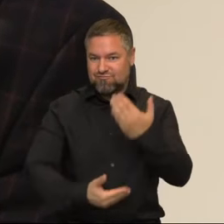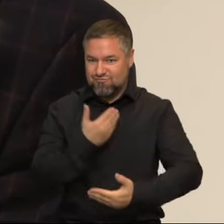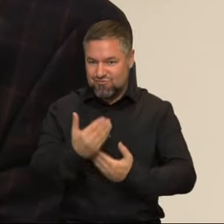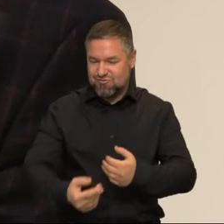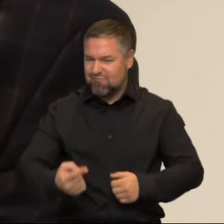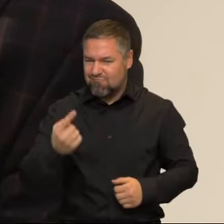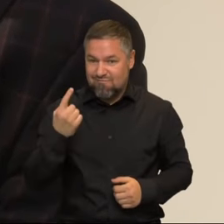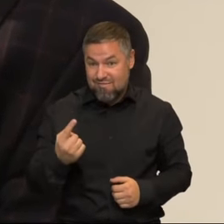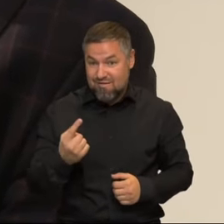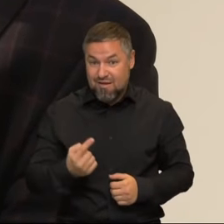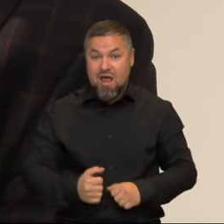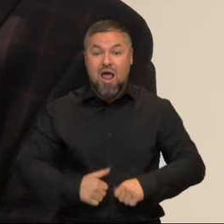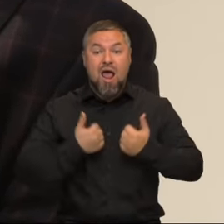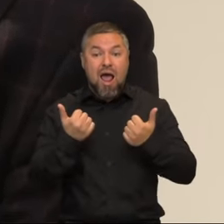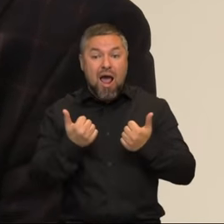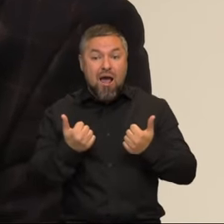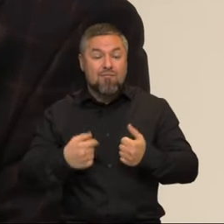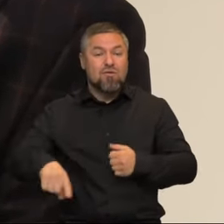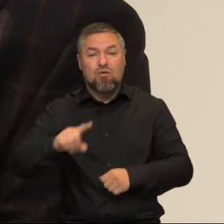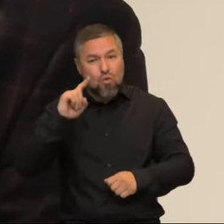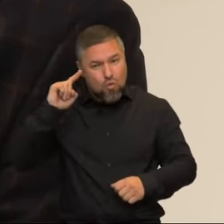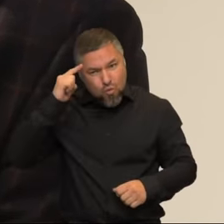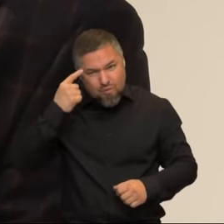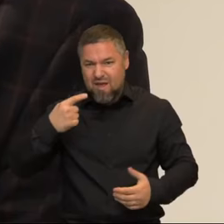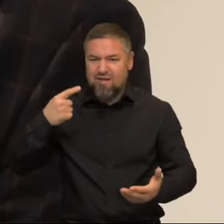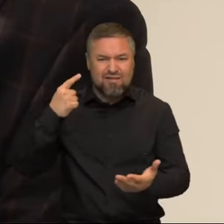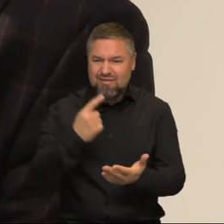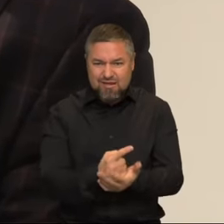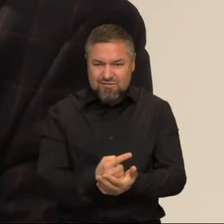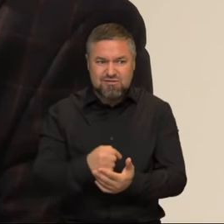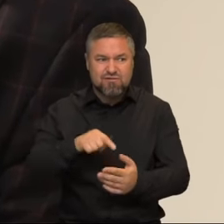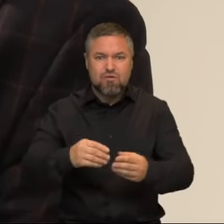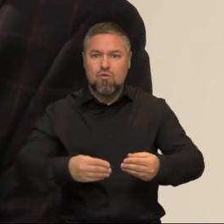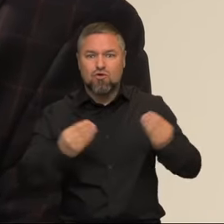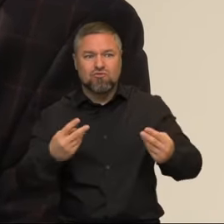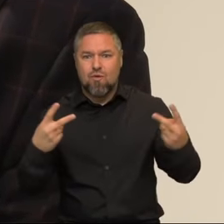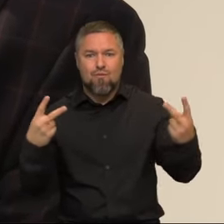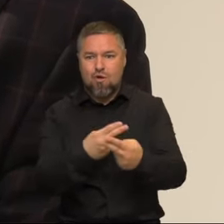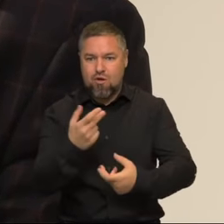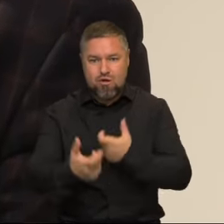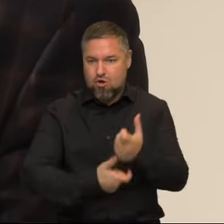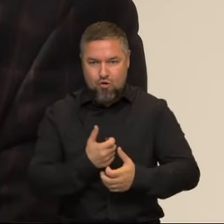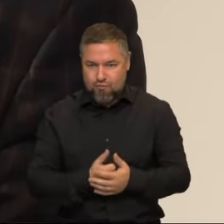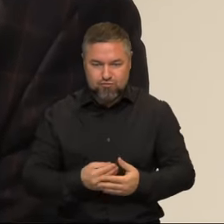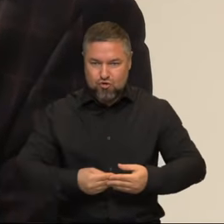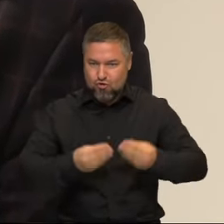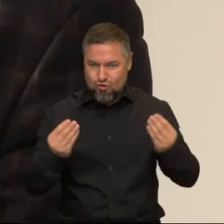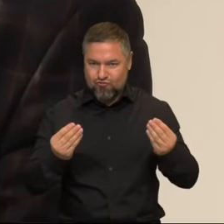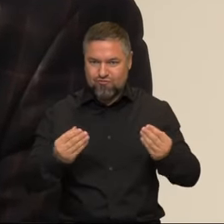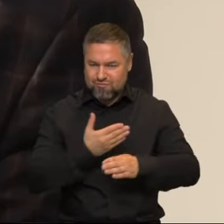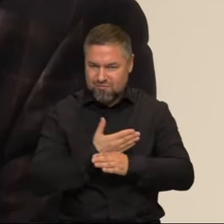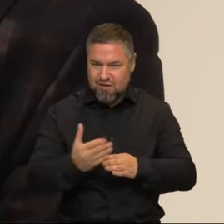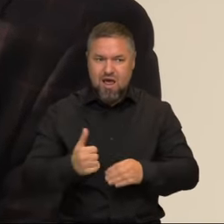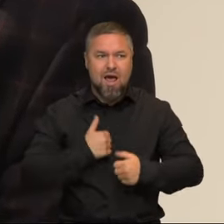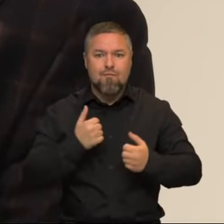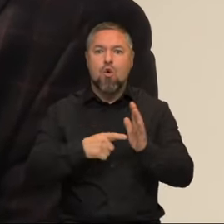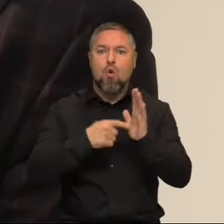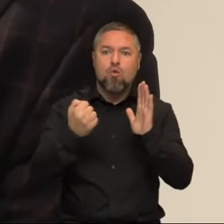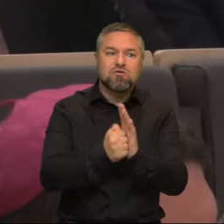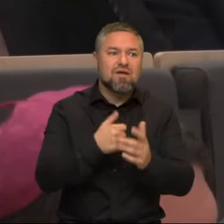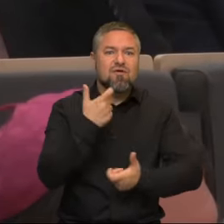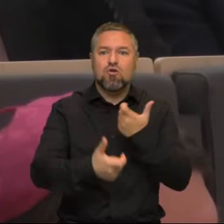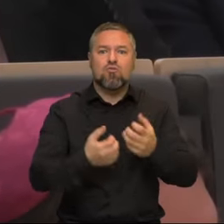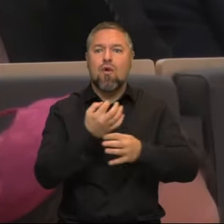życzenia, żeby nikt głupimi decyzjami w tym rozwoju wam nie przeszkadzał, żeby żadne ustawy nie